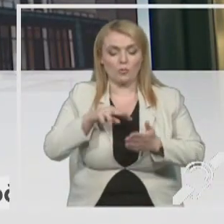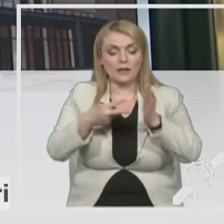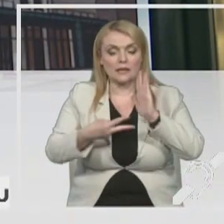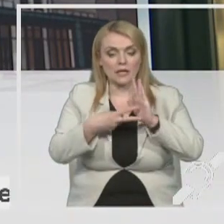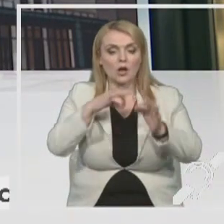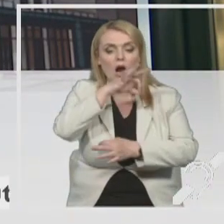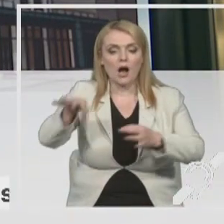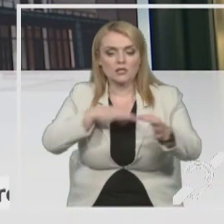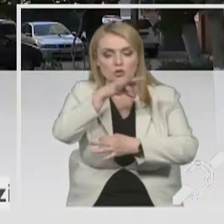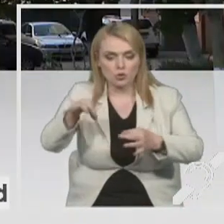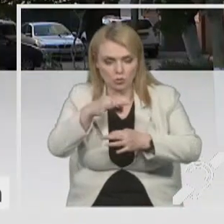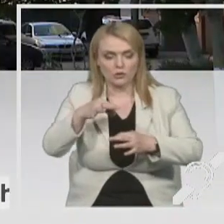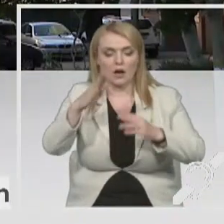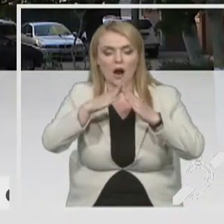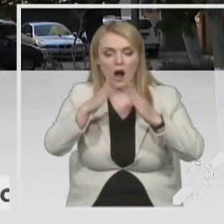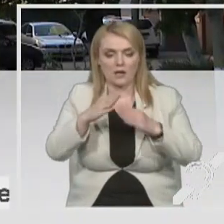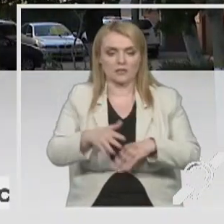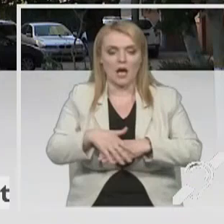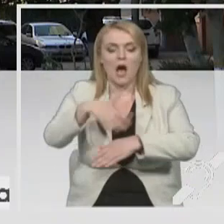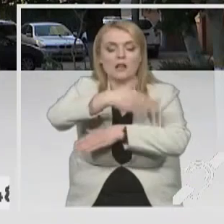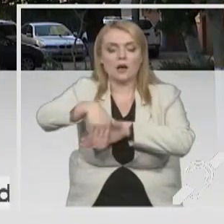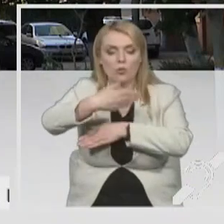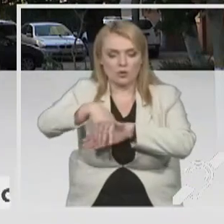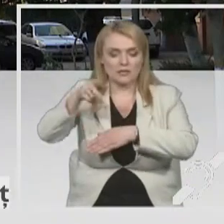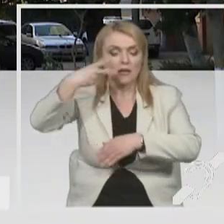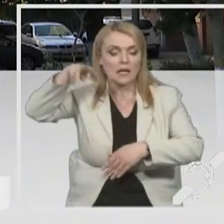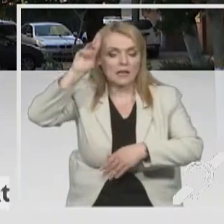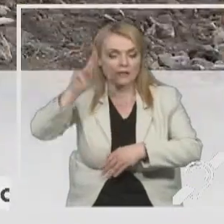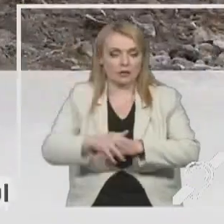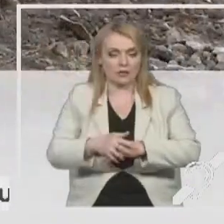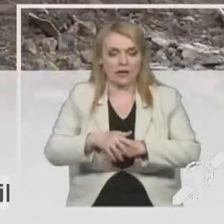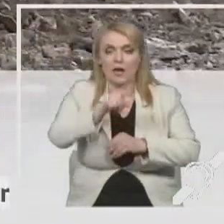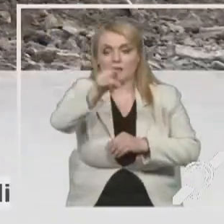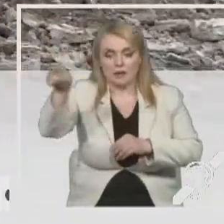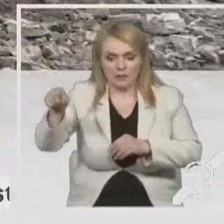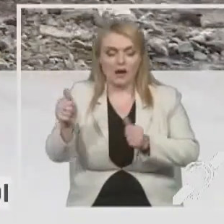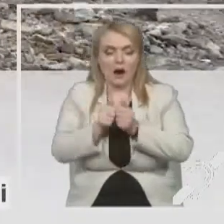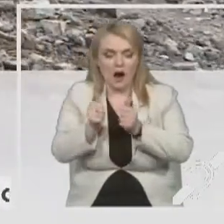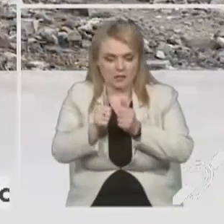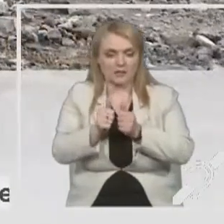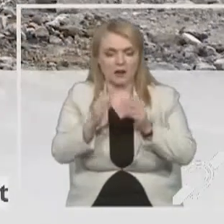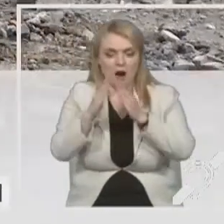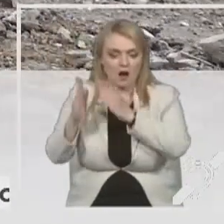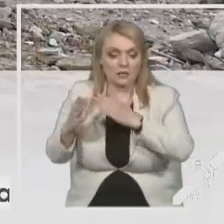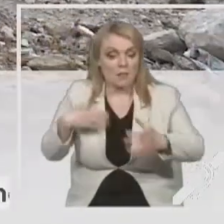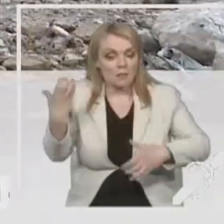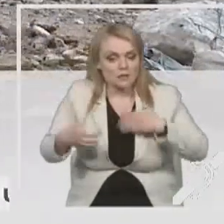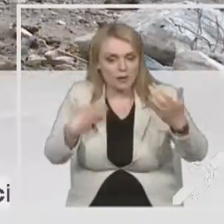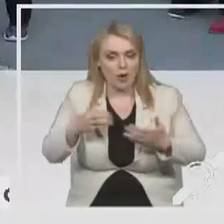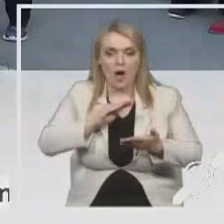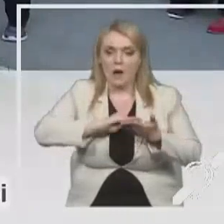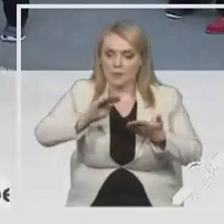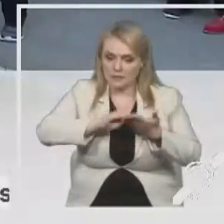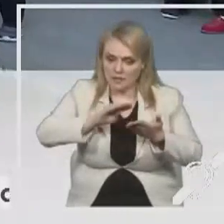fi ridicat pe strada Ialoveni 98, între două blocuri deja existente. Locatarii susțin că au făcut o petiție prin care au declarat că